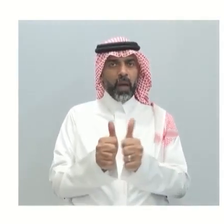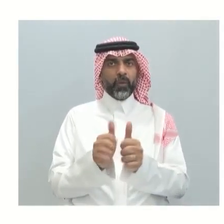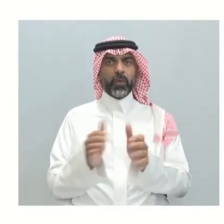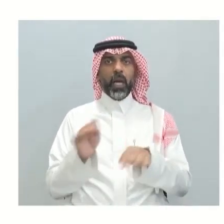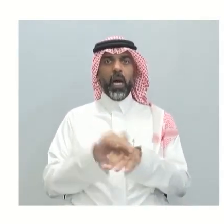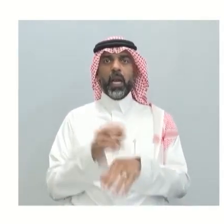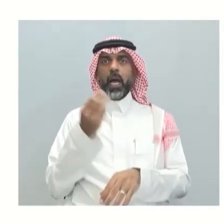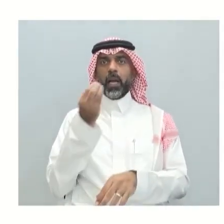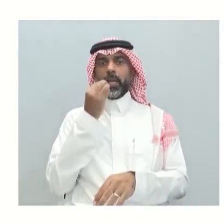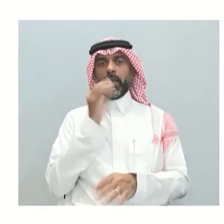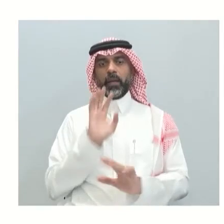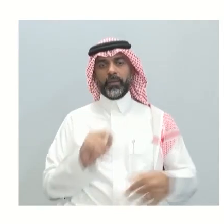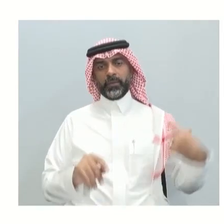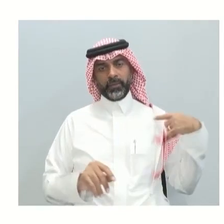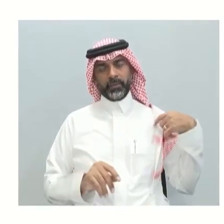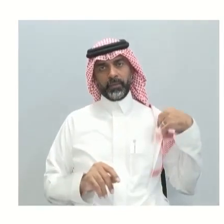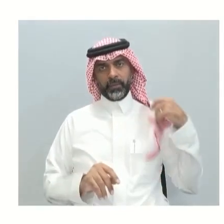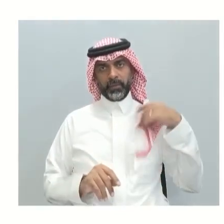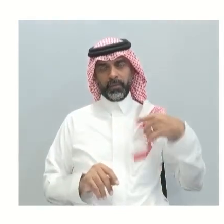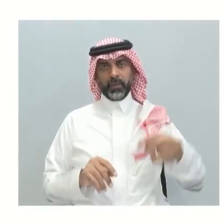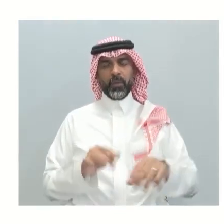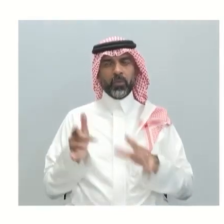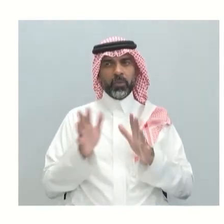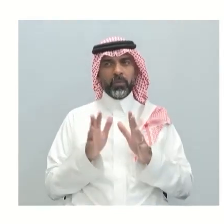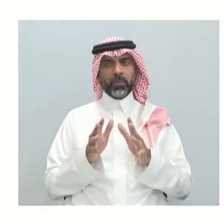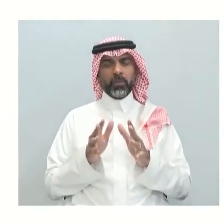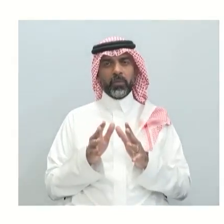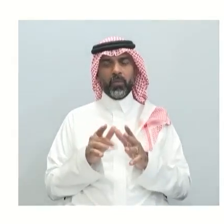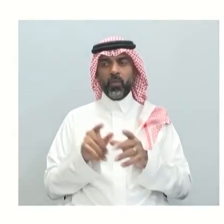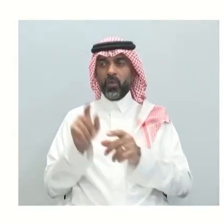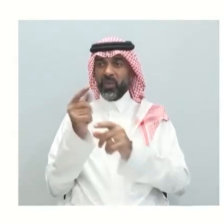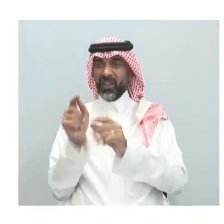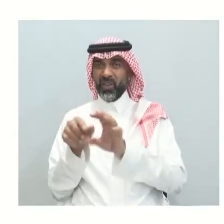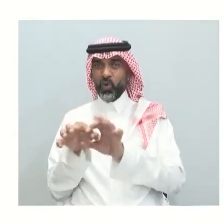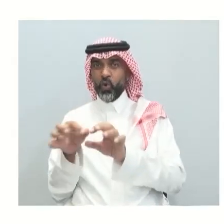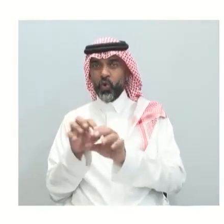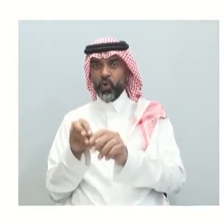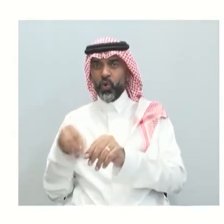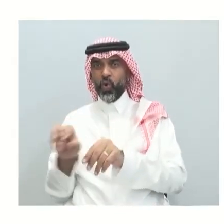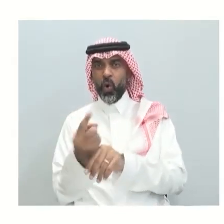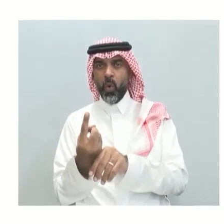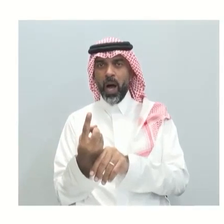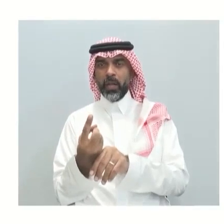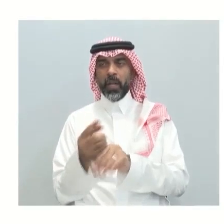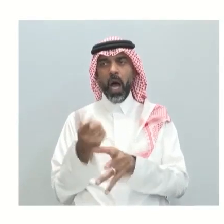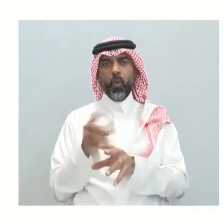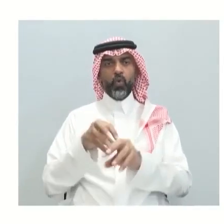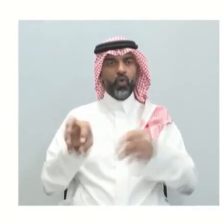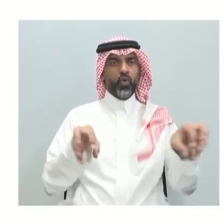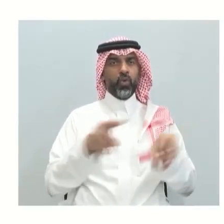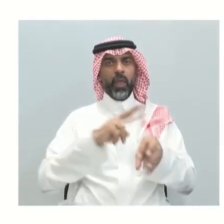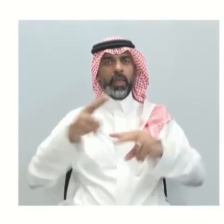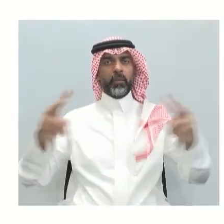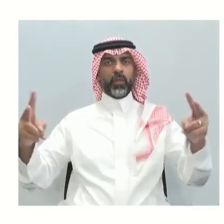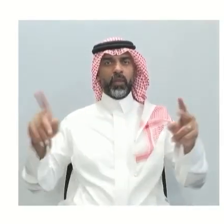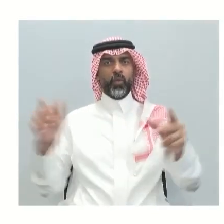متعدده اولاها التنافس على الغذاء قد يكون التنافس ما بين افراد النوع الواحد وقد يكون التنافس ما بين الانواع